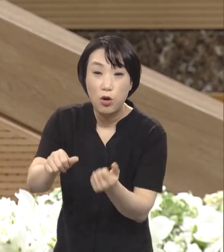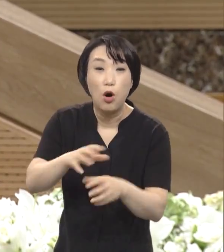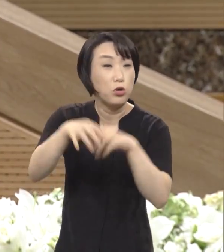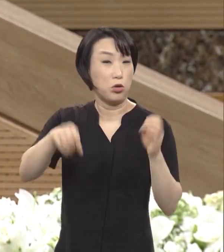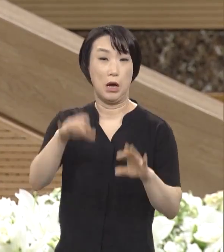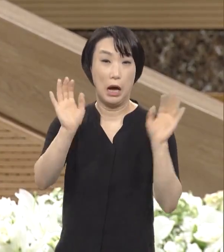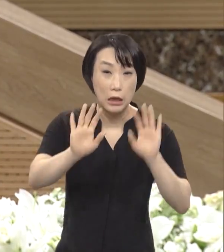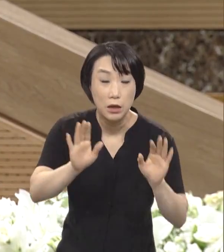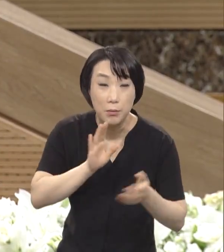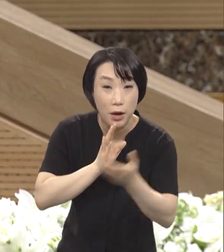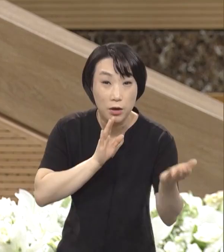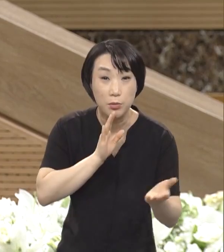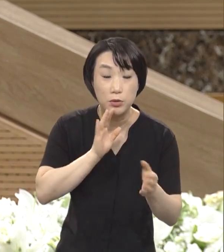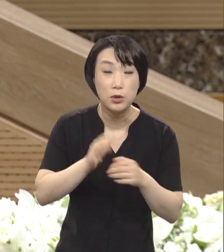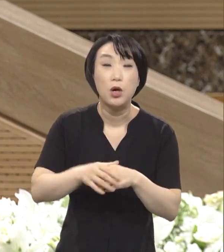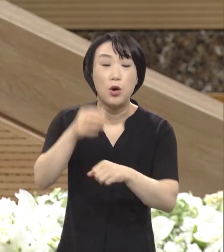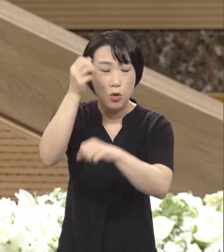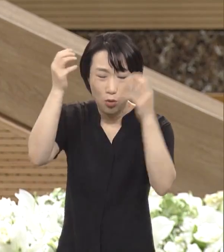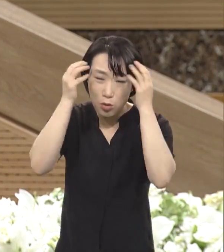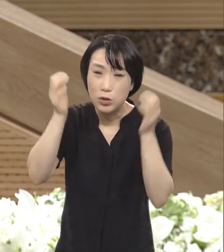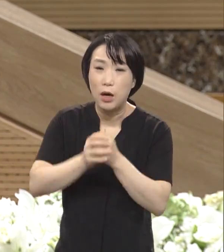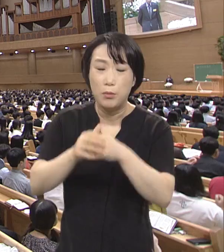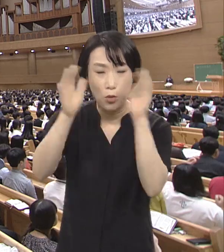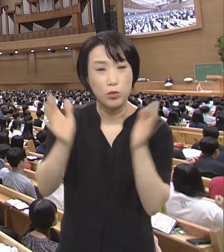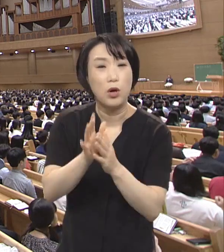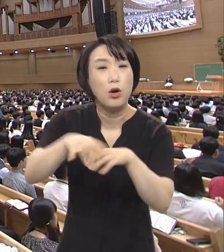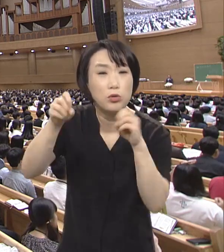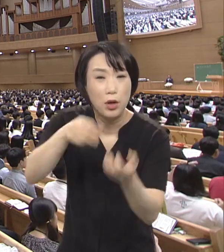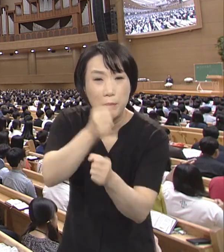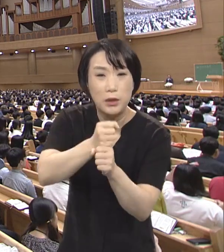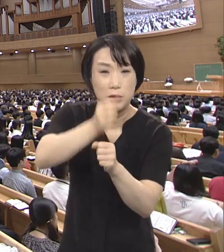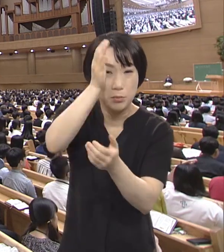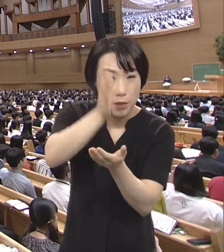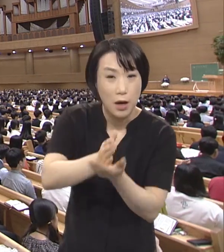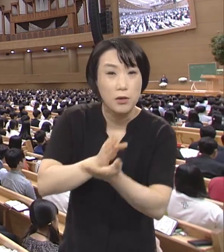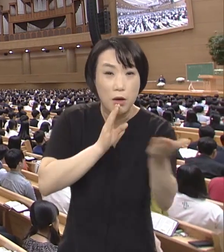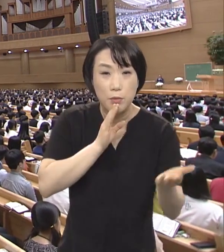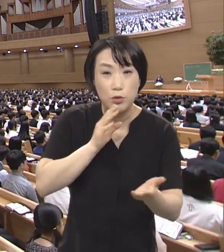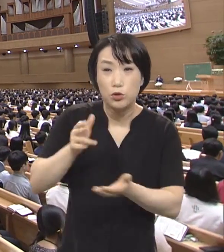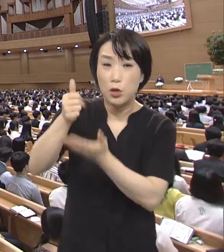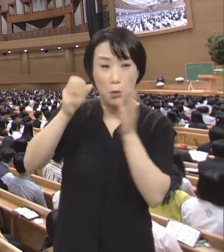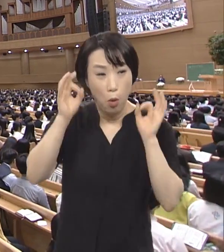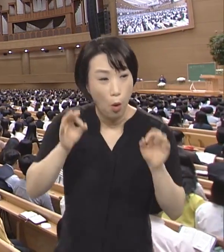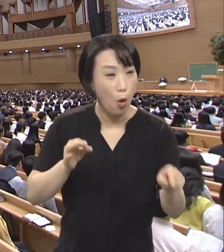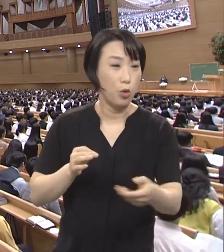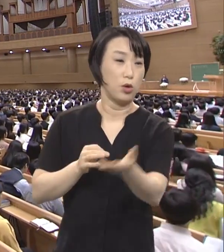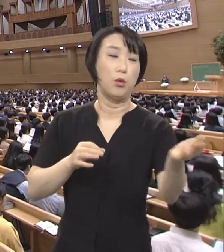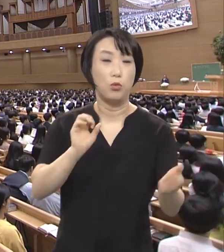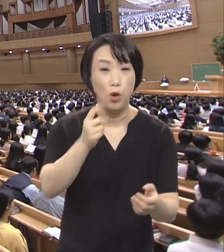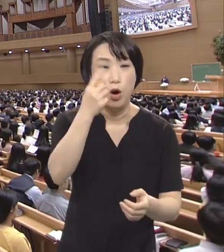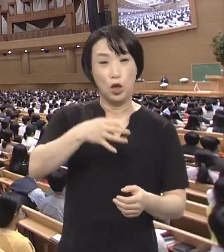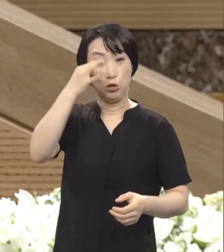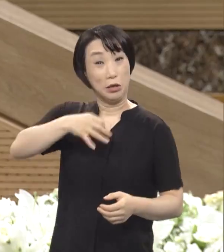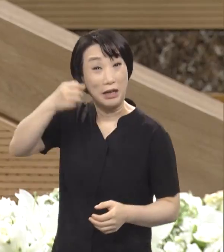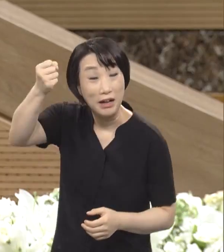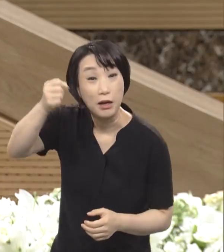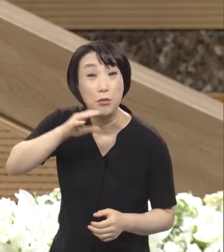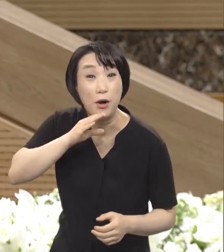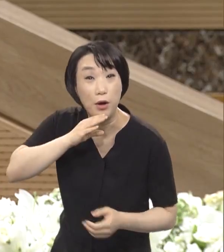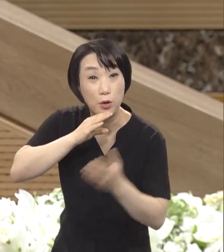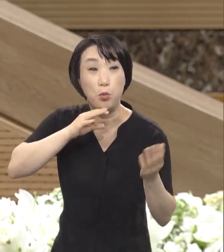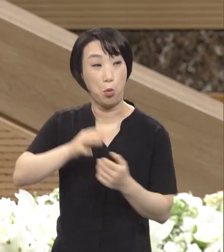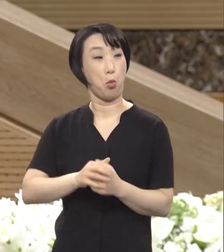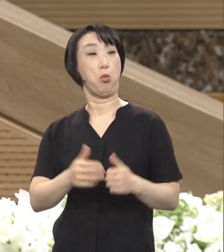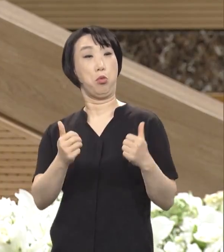헛되게 고난받은 것이 돼서는 안 된다는 거예요. 보람이 있어야 된다는 거야. 가치가 있어야 된다는